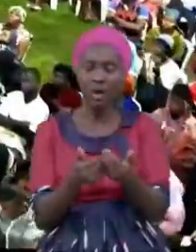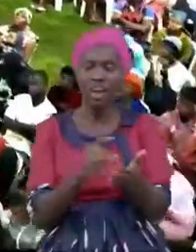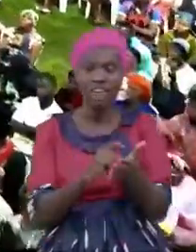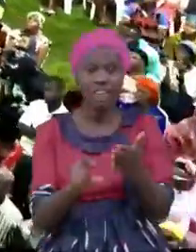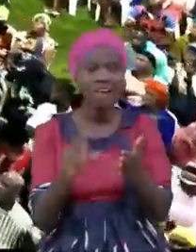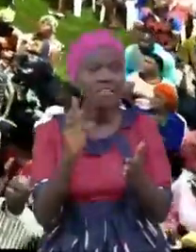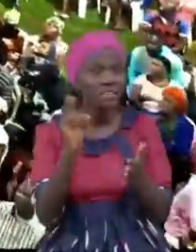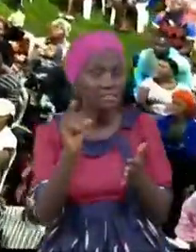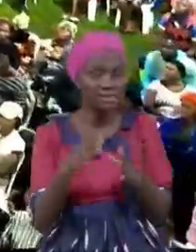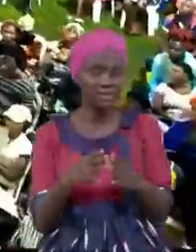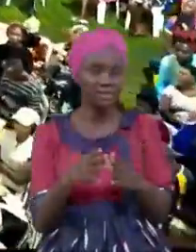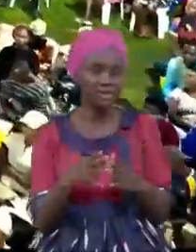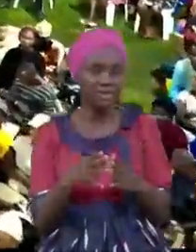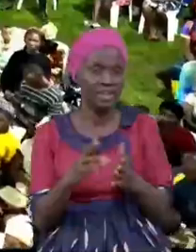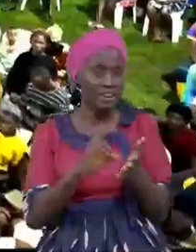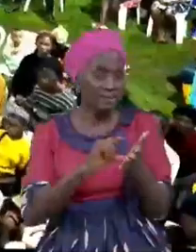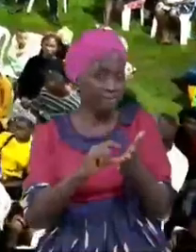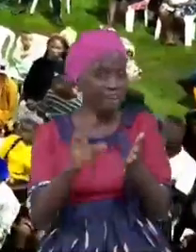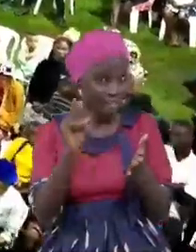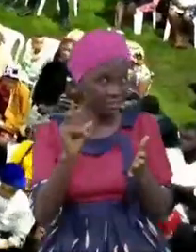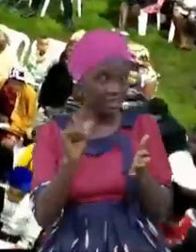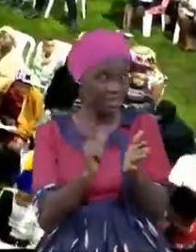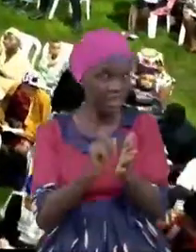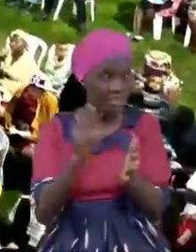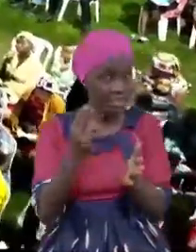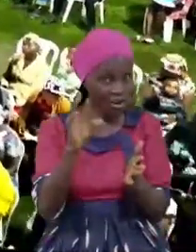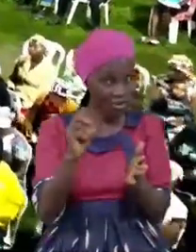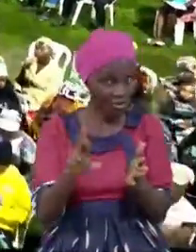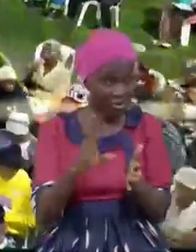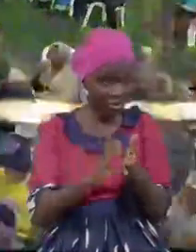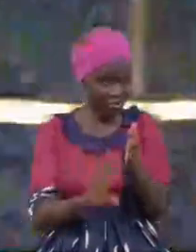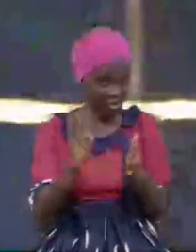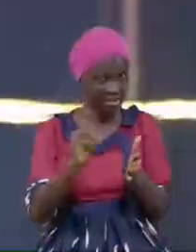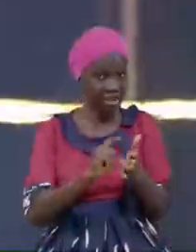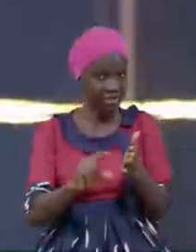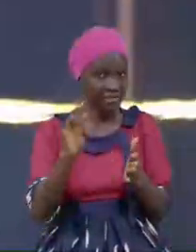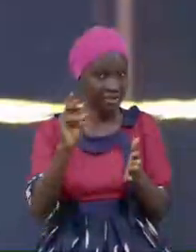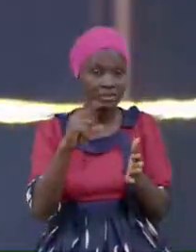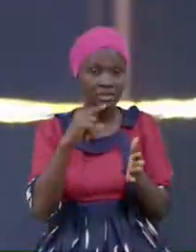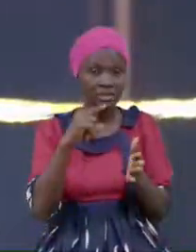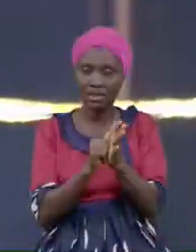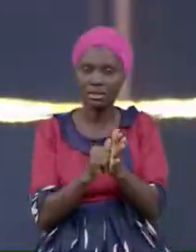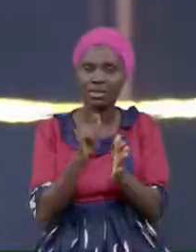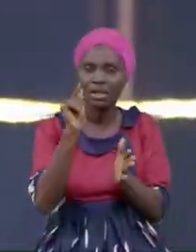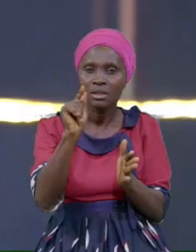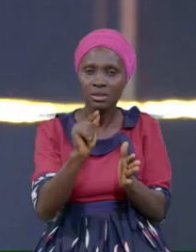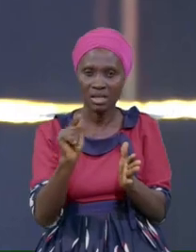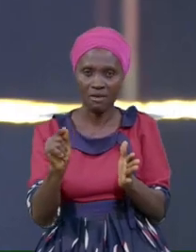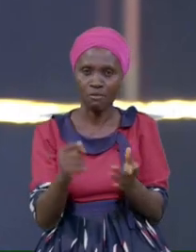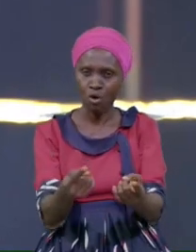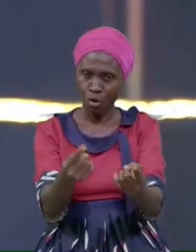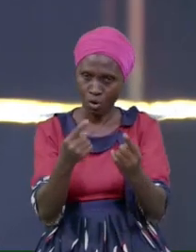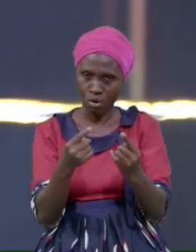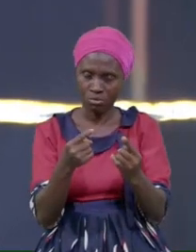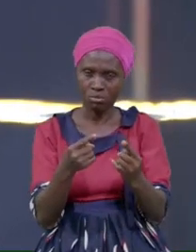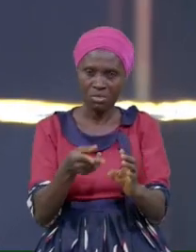Verset 17 de ce même chapitre de Corinthiens 6, 17. C'est pourquoi sortez du